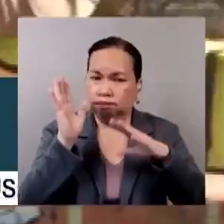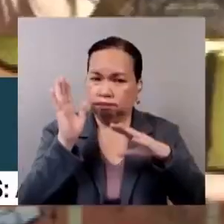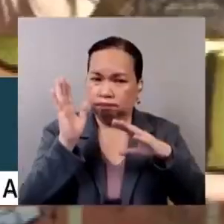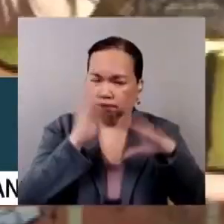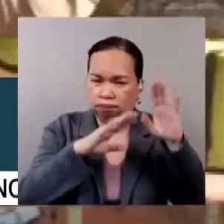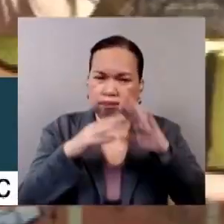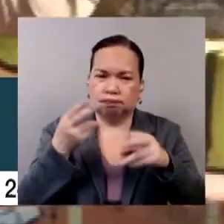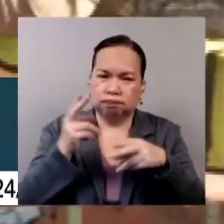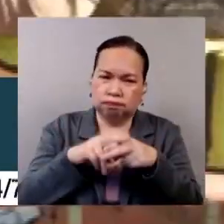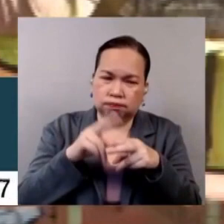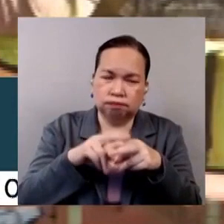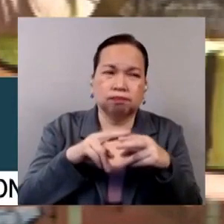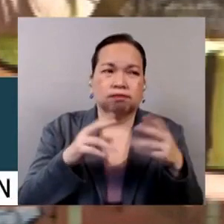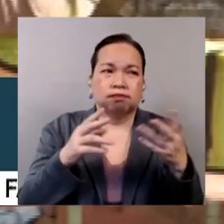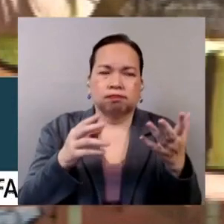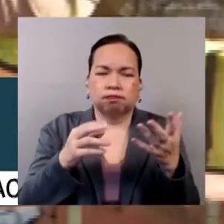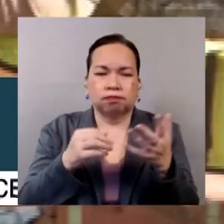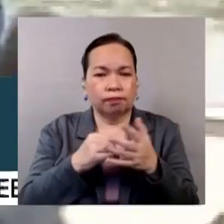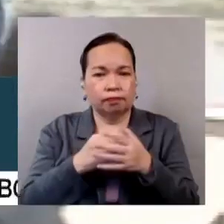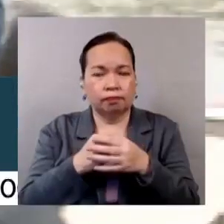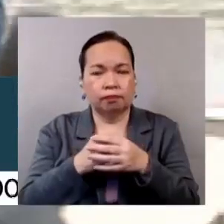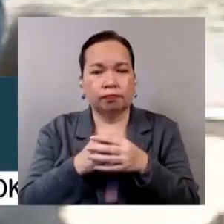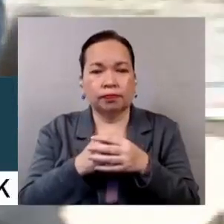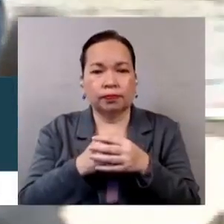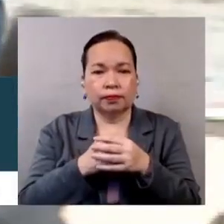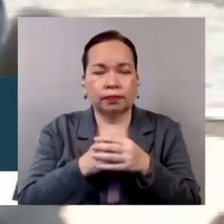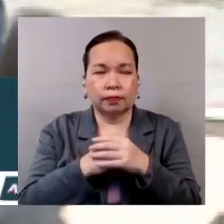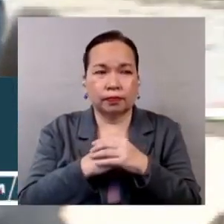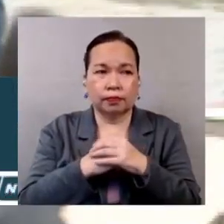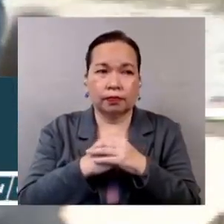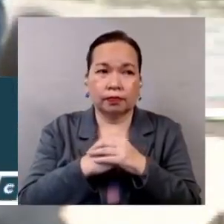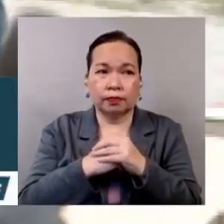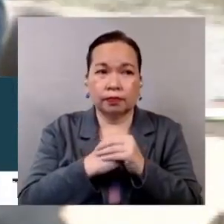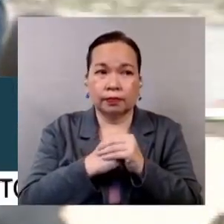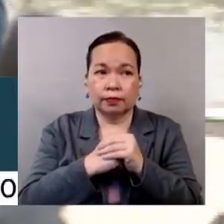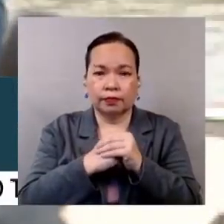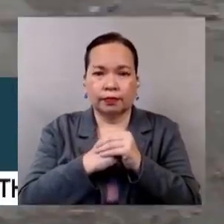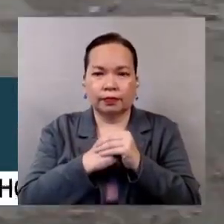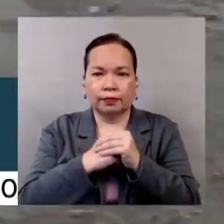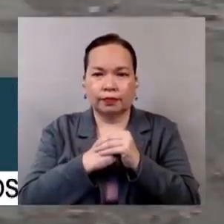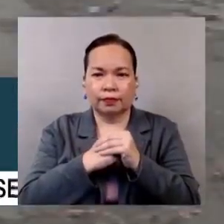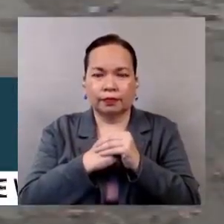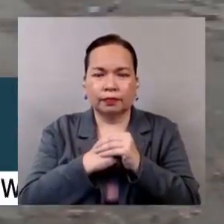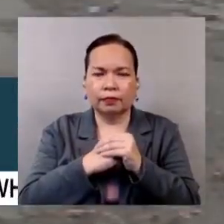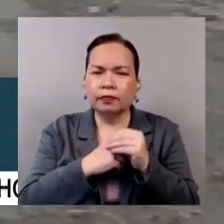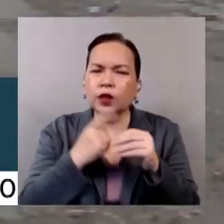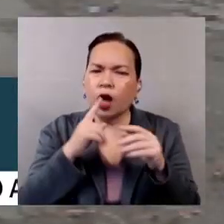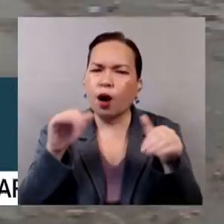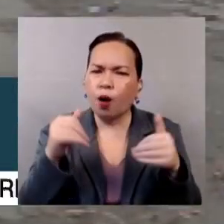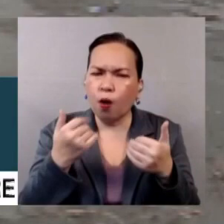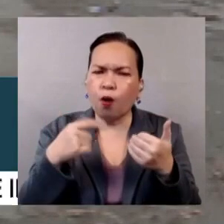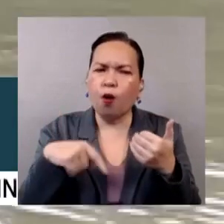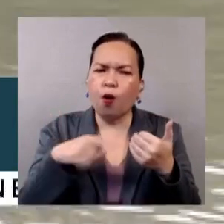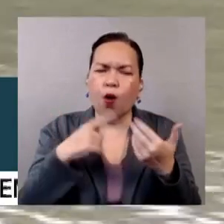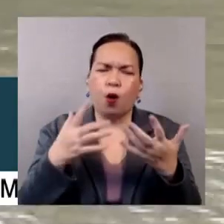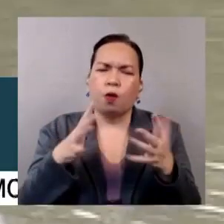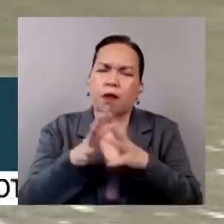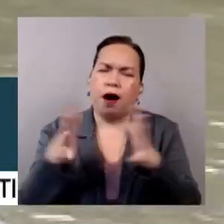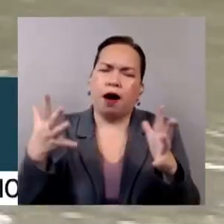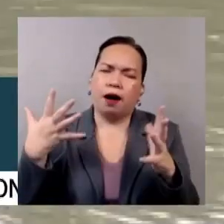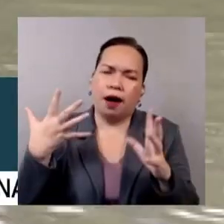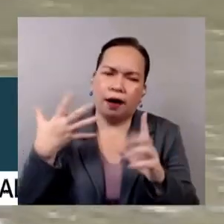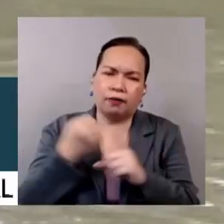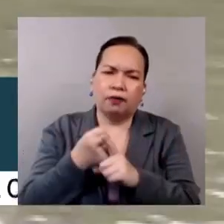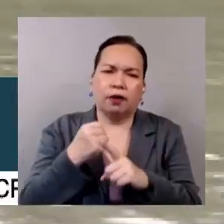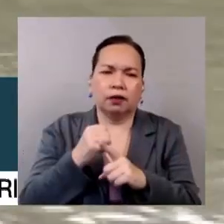turista. So, isa yun sa hindi naman namin maibigay talaga yung total estimate kung paano at gaano kalaki at hanggang saan